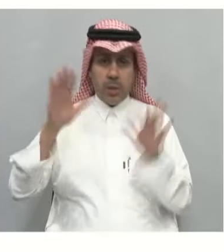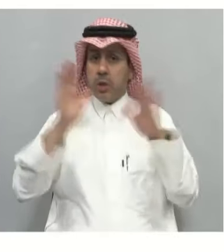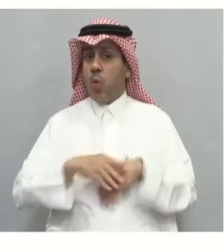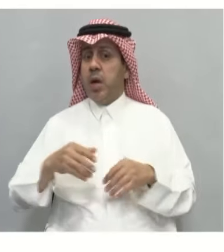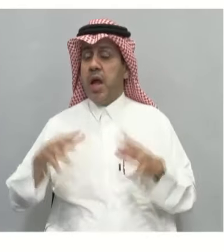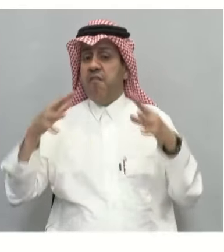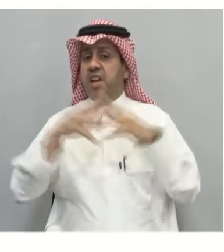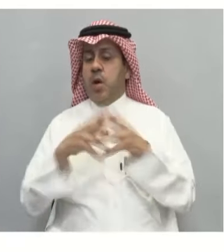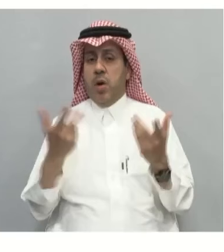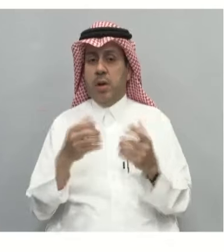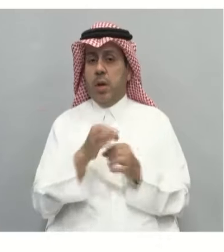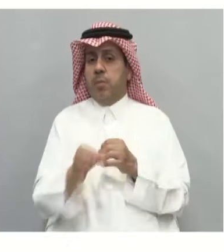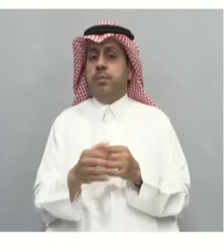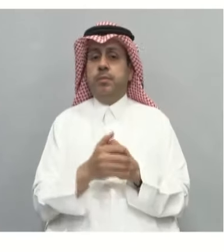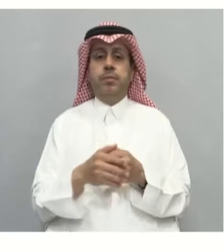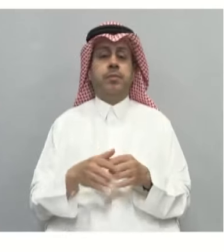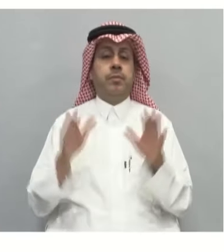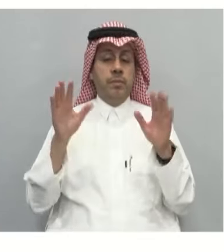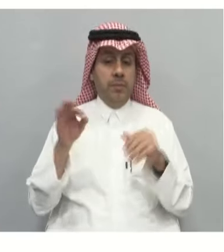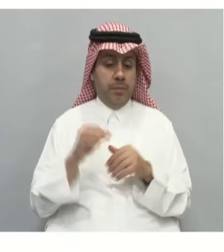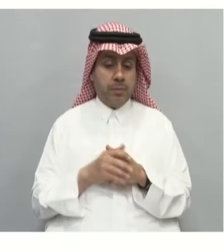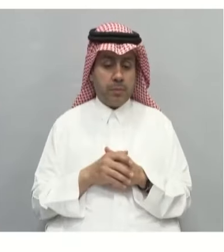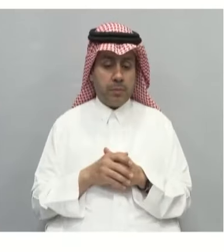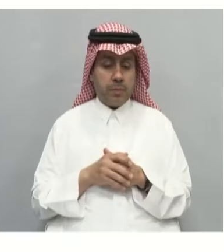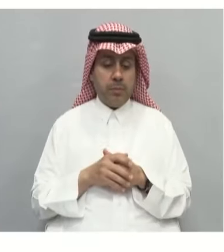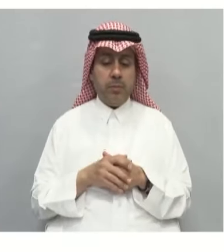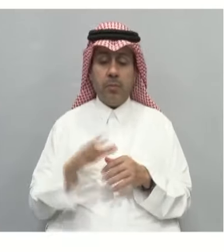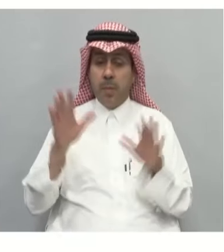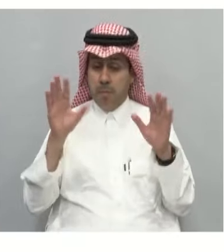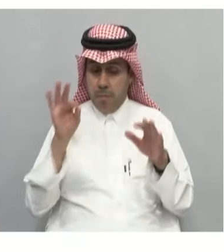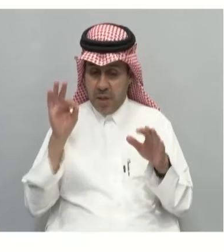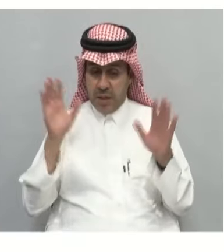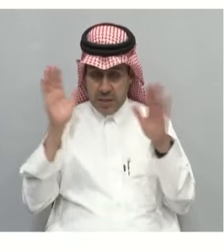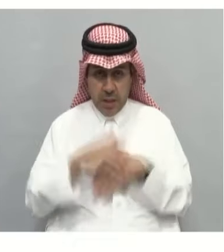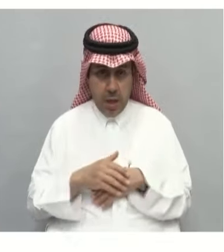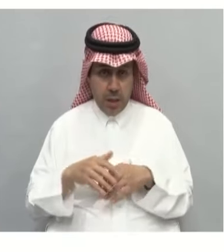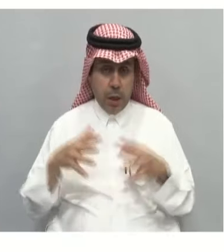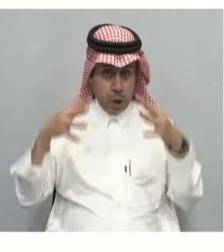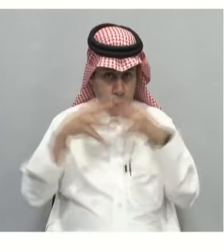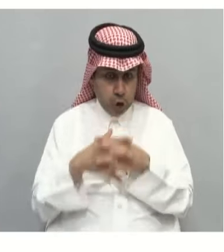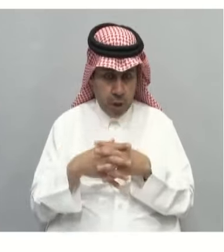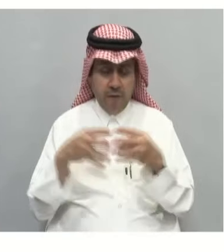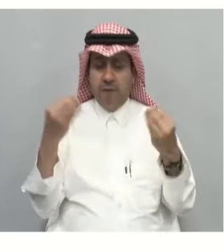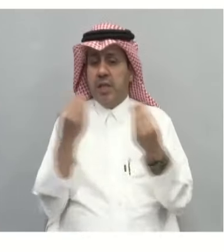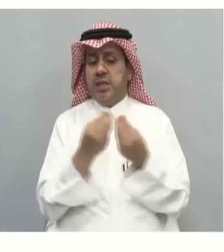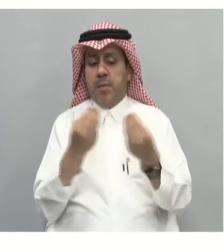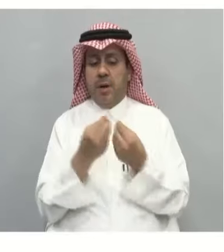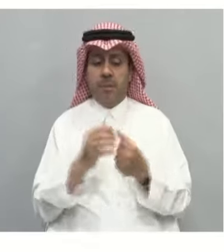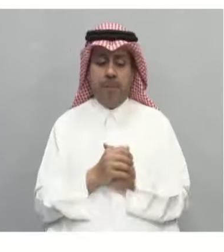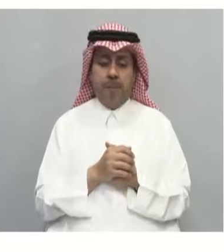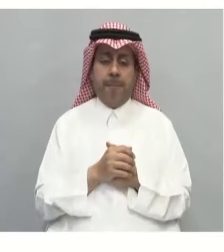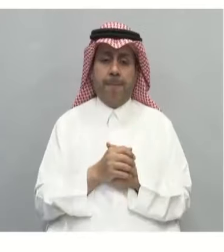اين يصليها في جماعه اي ليس منفردا ما هو الاجر الحاصل